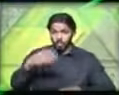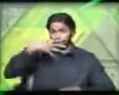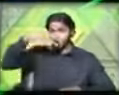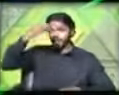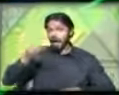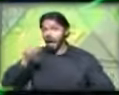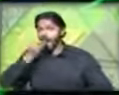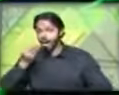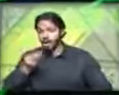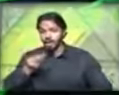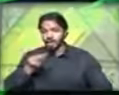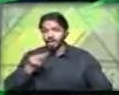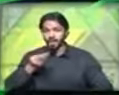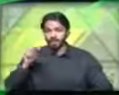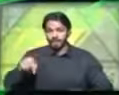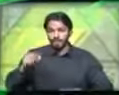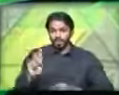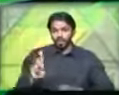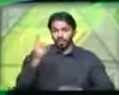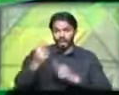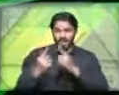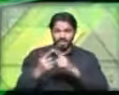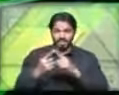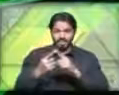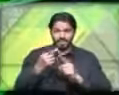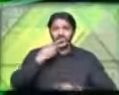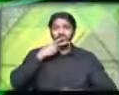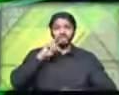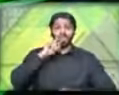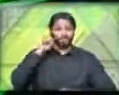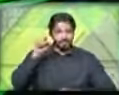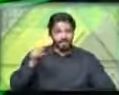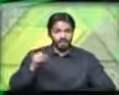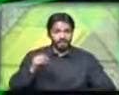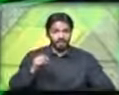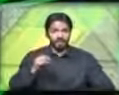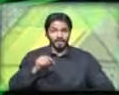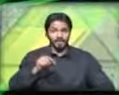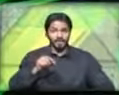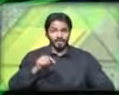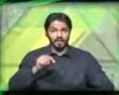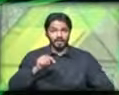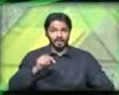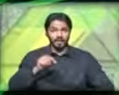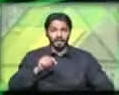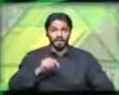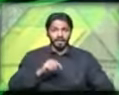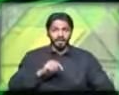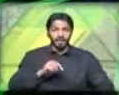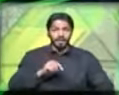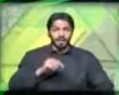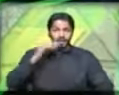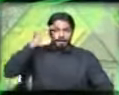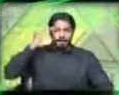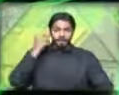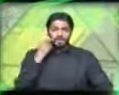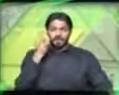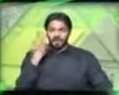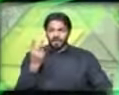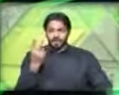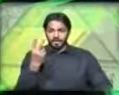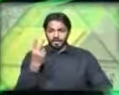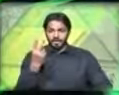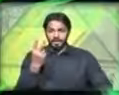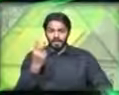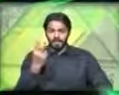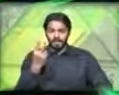يقتطع له قطعة من نار جهنم. نعم. فحذر صلى الله عليه وسلم من ذلك. صلى الله عليه وسلم. قدمت المرأة من القرائن